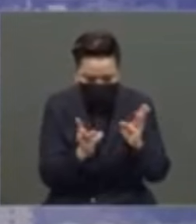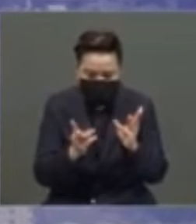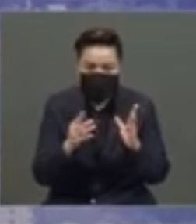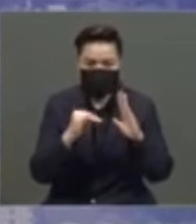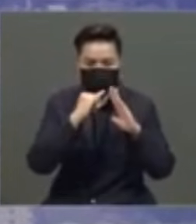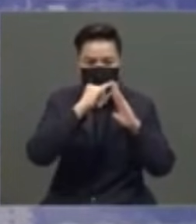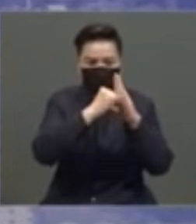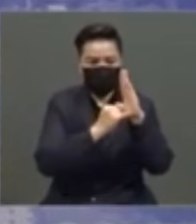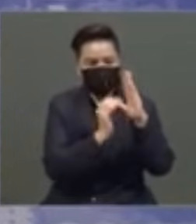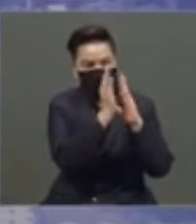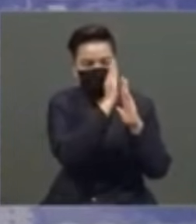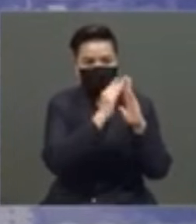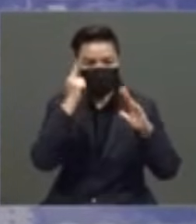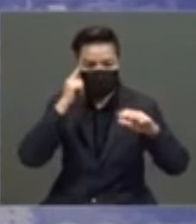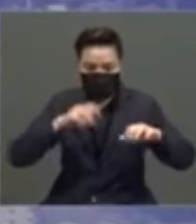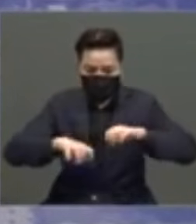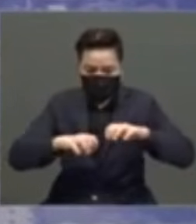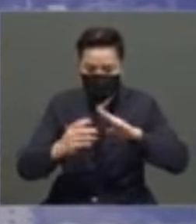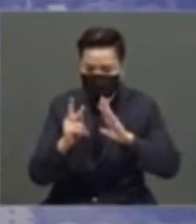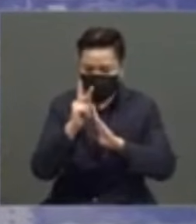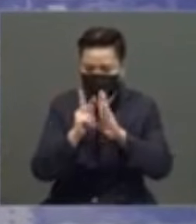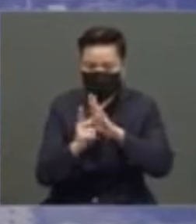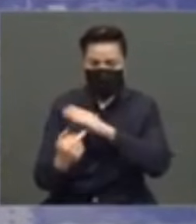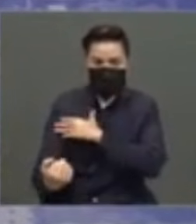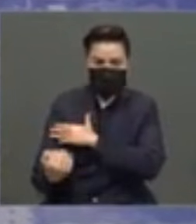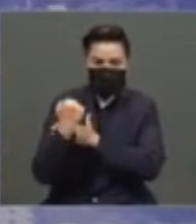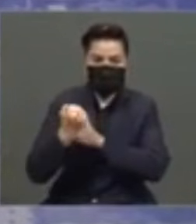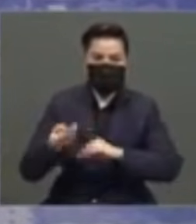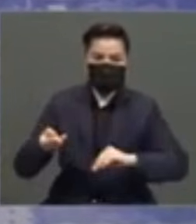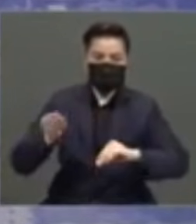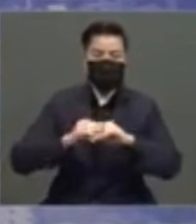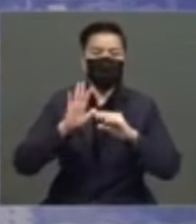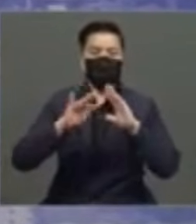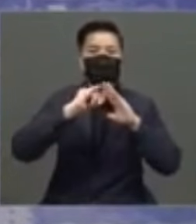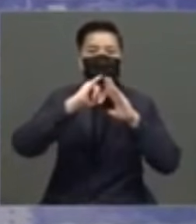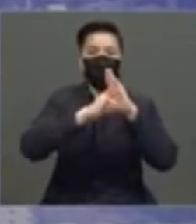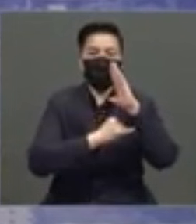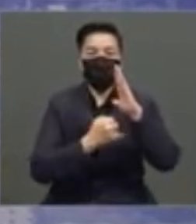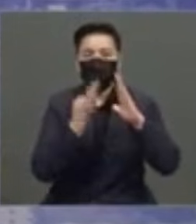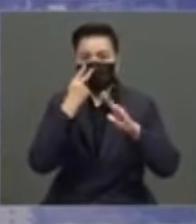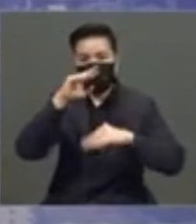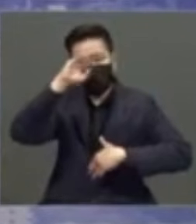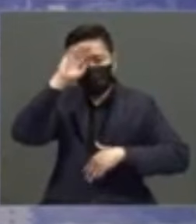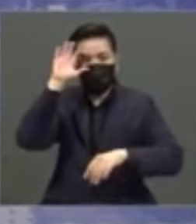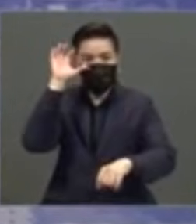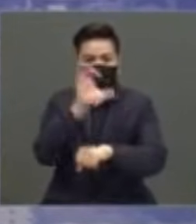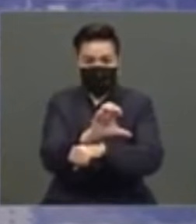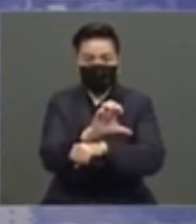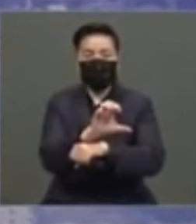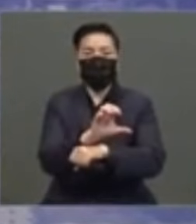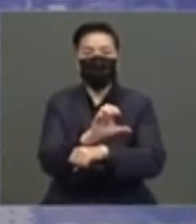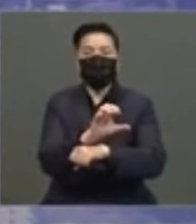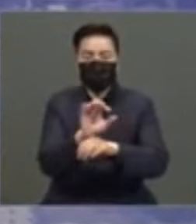ระชับแล้วก็ทำให้การเข้มงวดสูงสุดเกิดขึ้นในจังหวัดนั้นๆเพื่อการควบคุมโรคเป็นผลสำคัญนะครับ